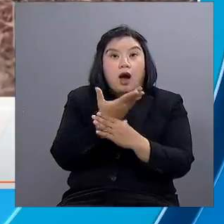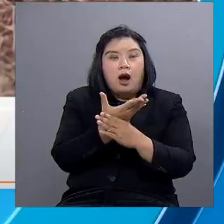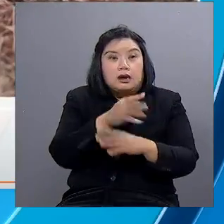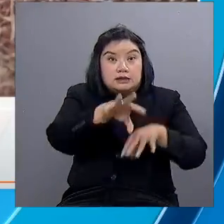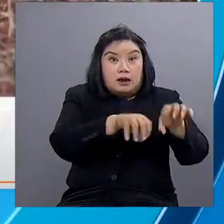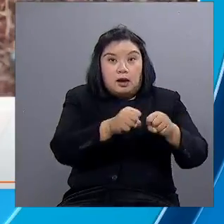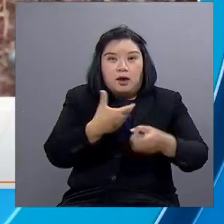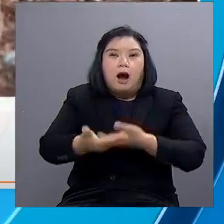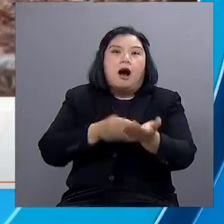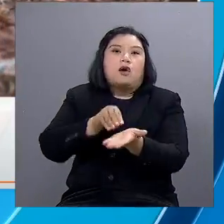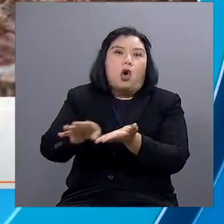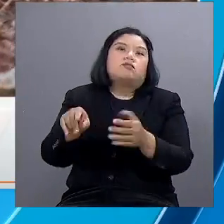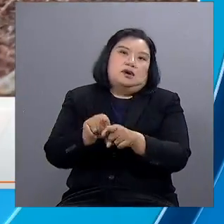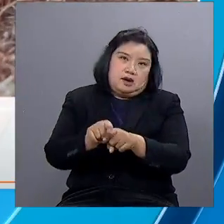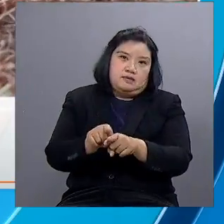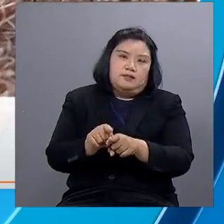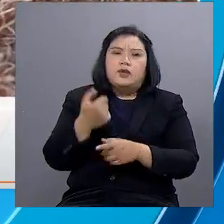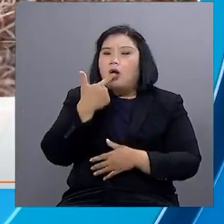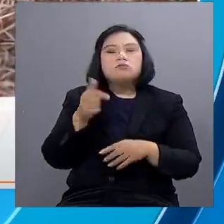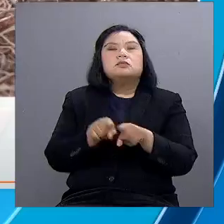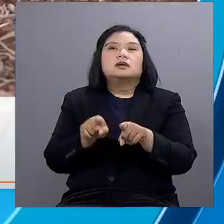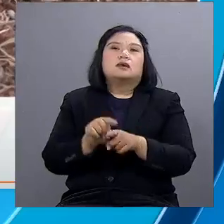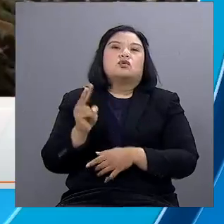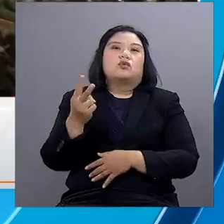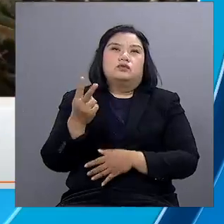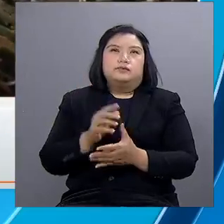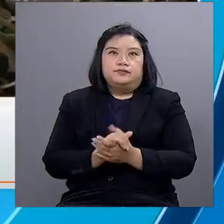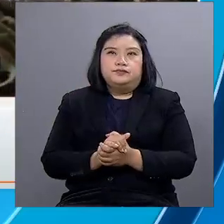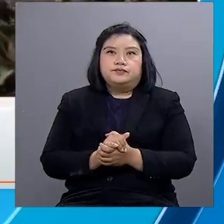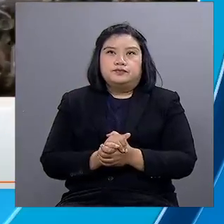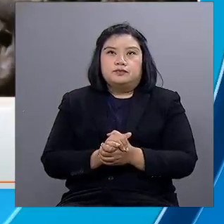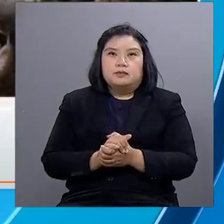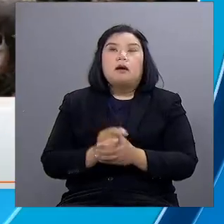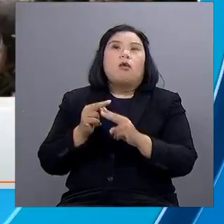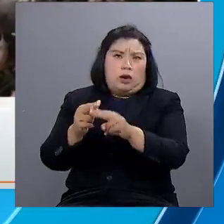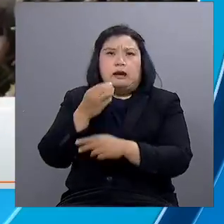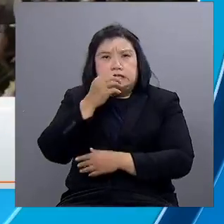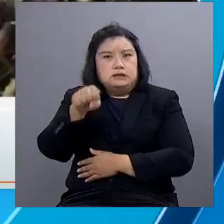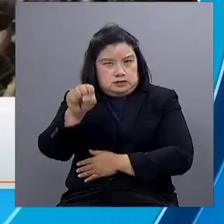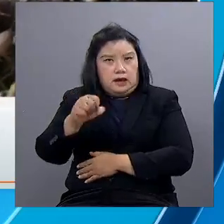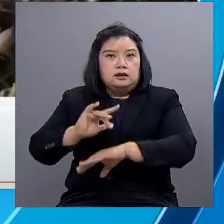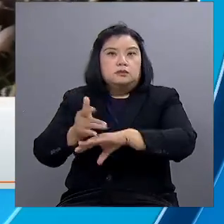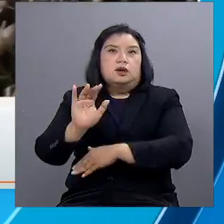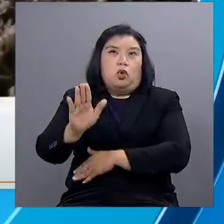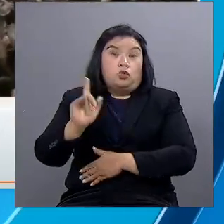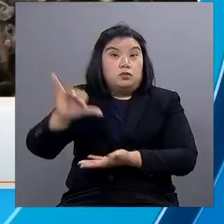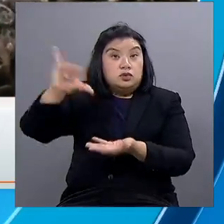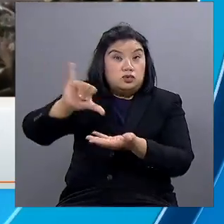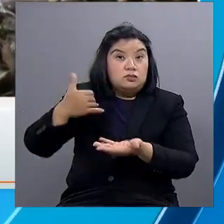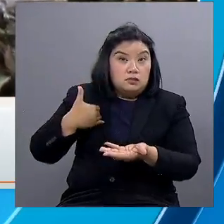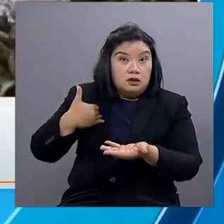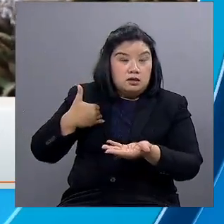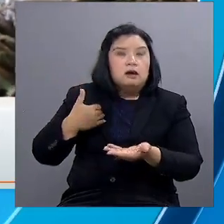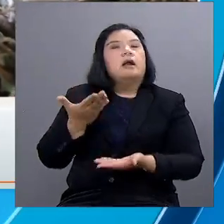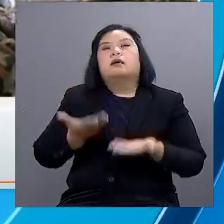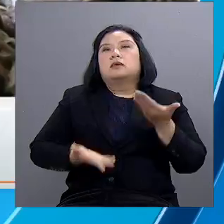แล้วกินทั้งตัวก็อร่อย โคตรมากแต่เขากินกันอย่างนั้น ใช่เขากินกันอย่างนั้น ต้องมีซอสอะไรไหมฮะถั่วเหลือง ได้หมดแล้วแต่ตามสะ